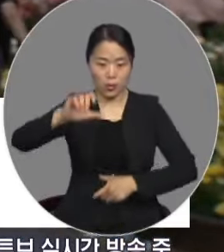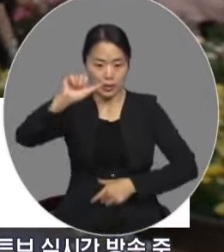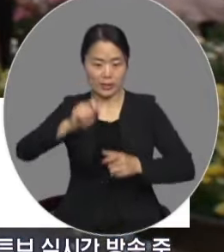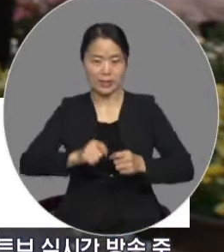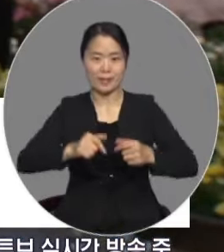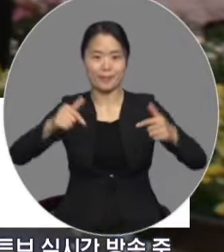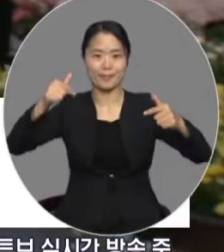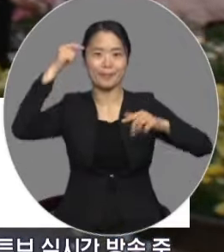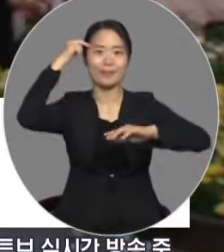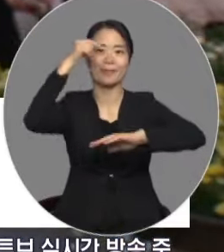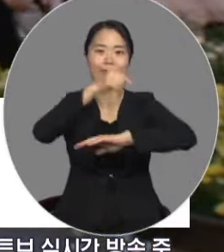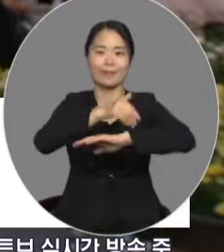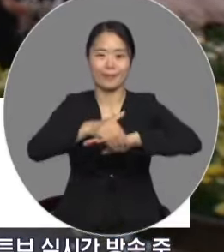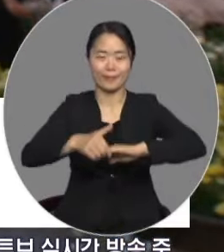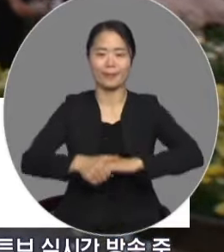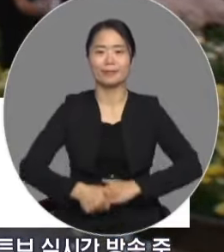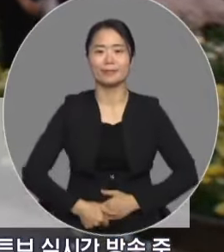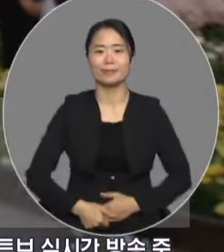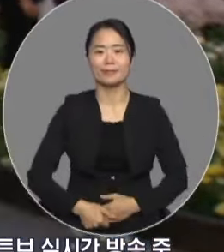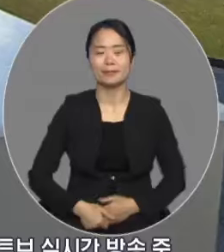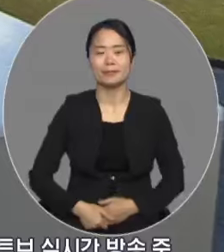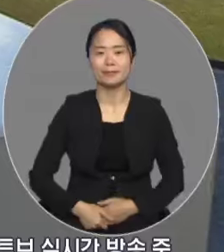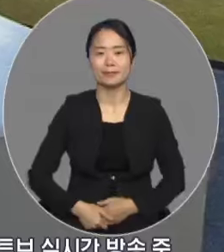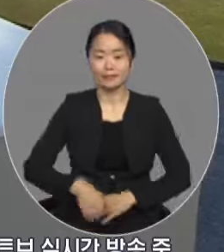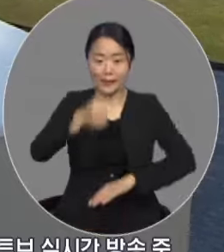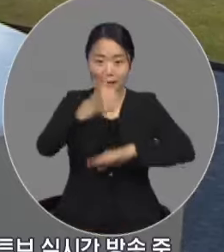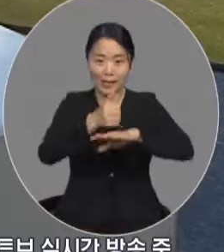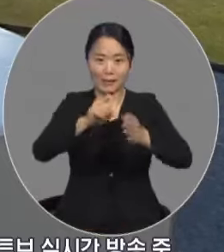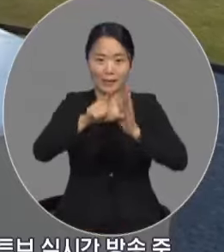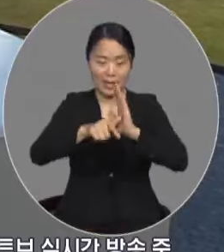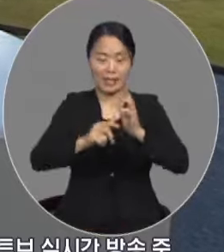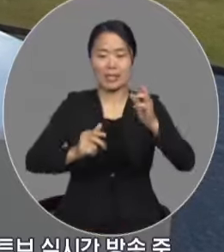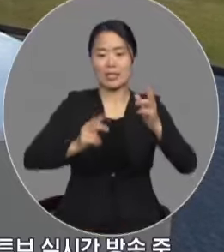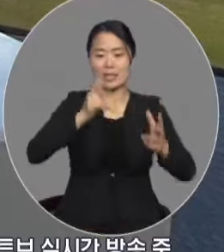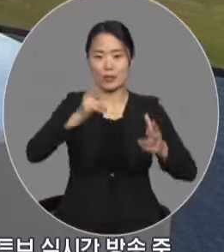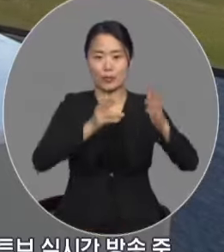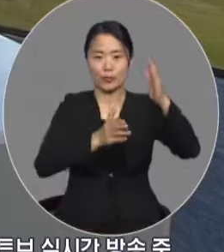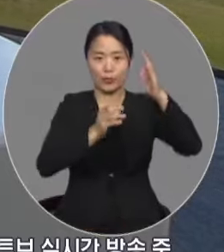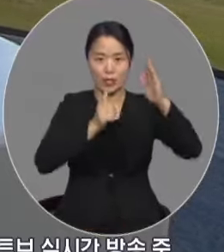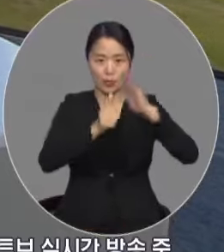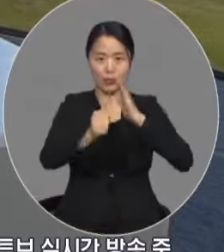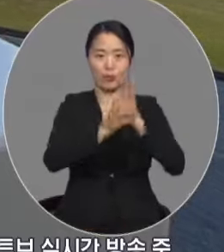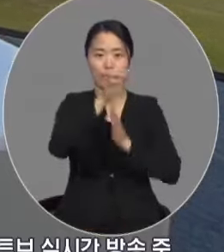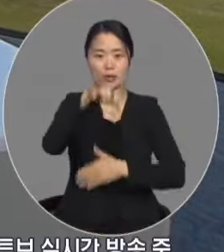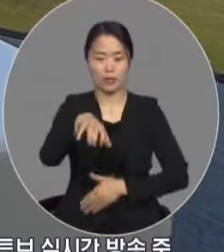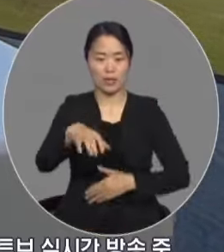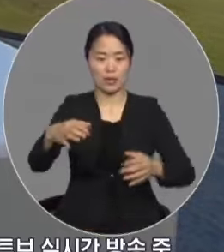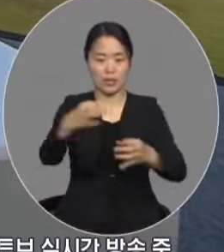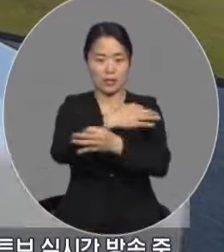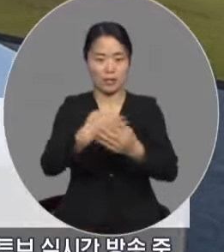늘려갈 그런 생각입니다. 네, 그럼 마지막으로 산업수도 울산의 이 경제